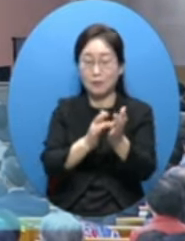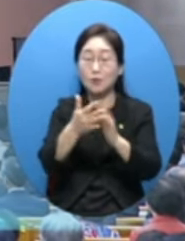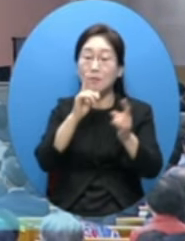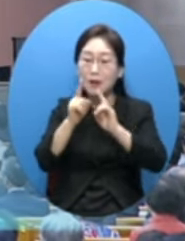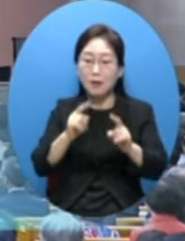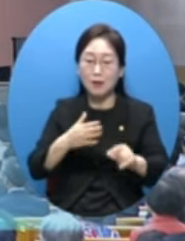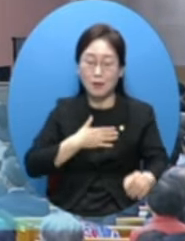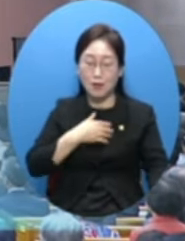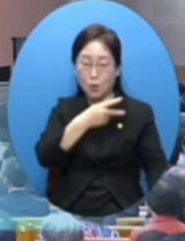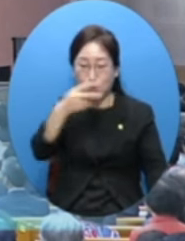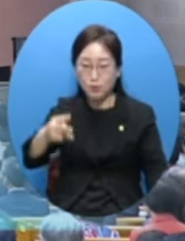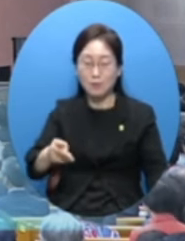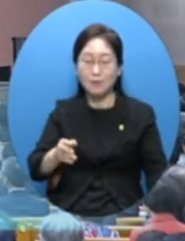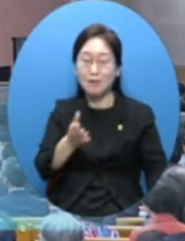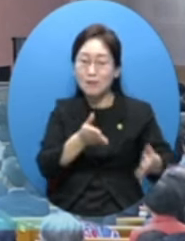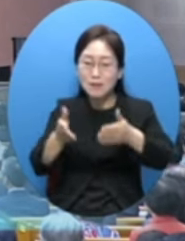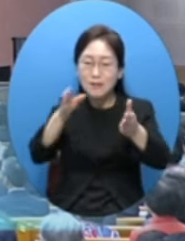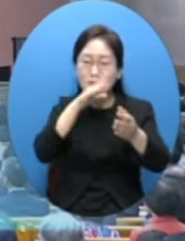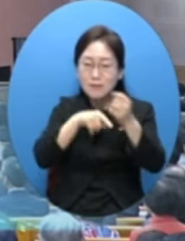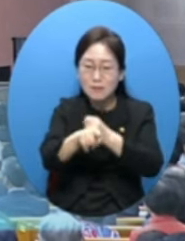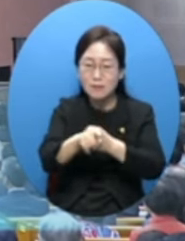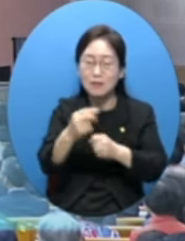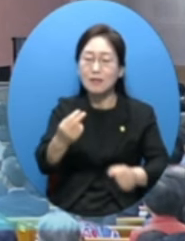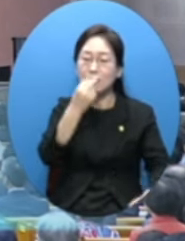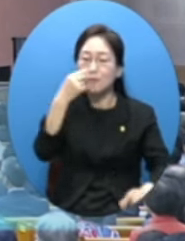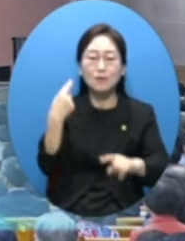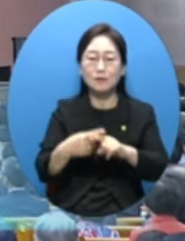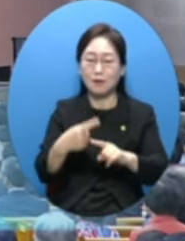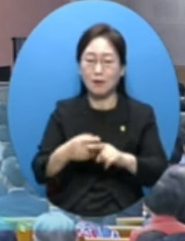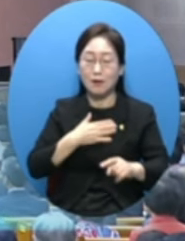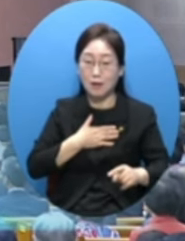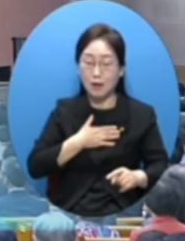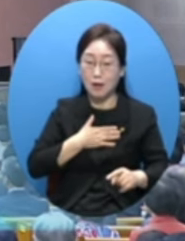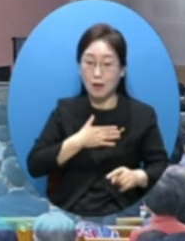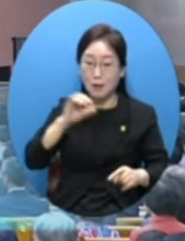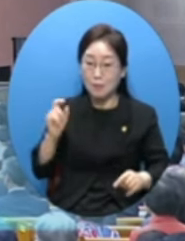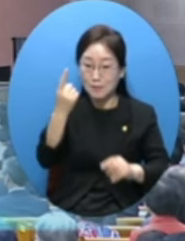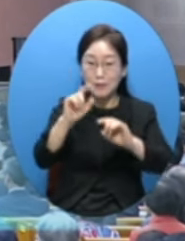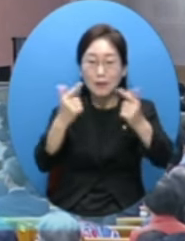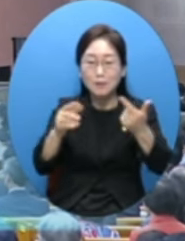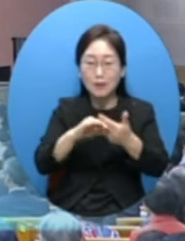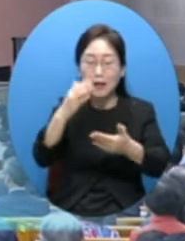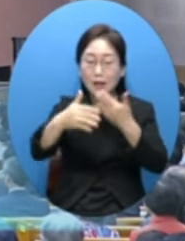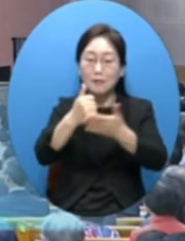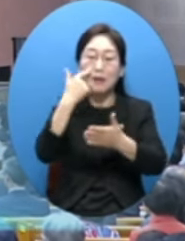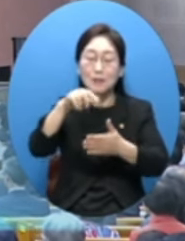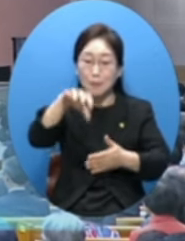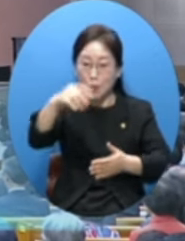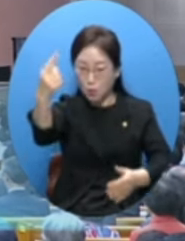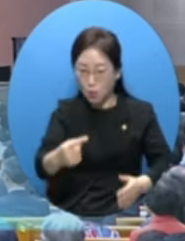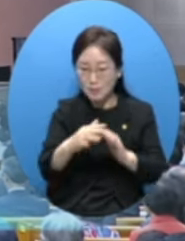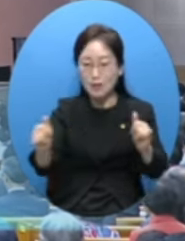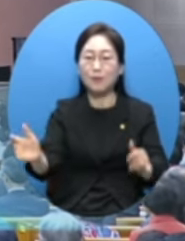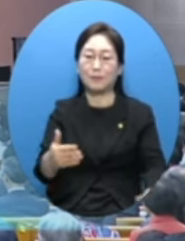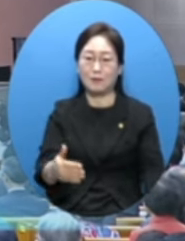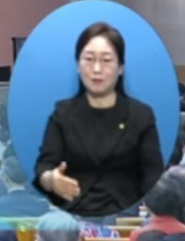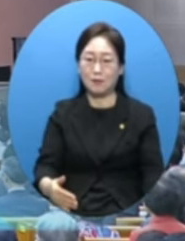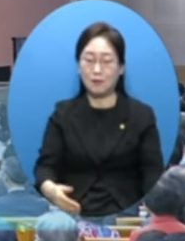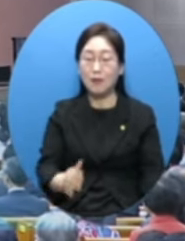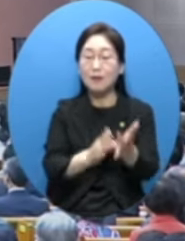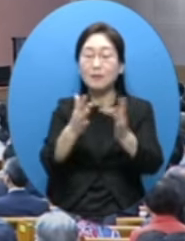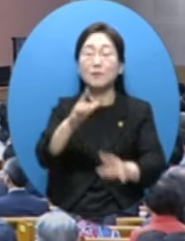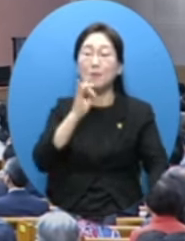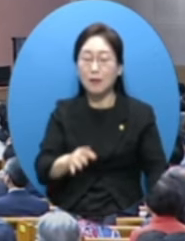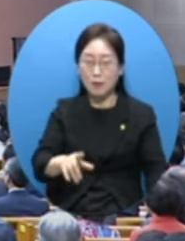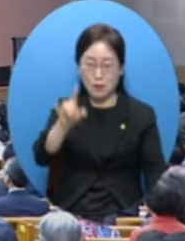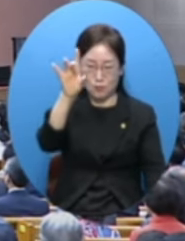곧 길이요 진리요 생명이니 나로 말미암지 않고는 아버지께로 올 자가 없느니라. 예수님만이